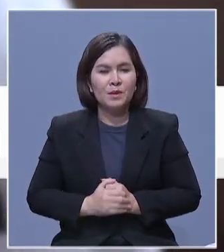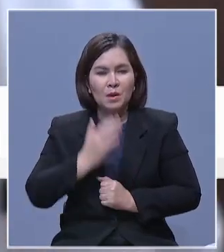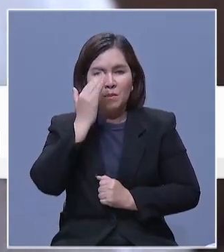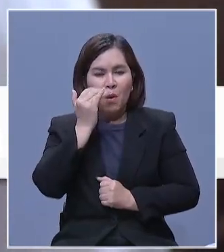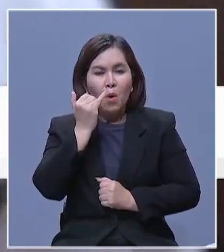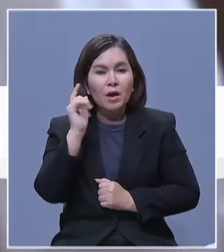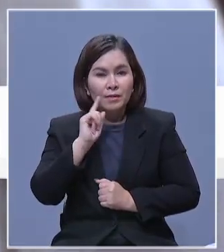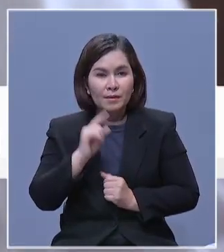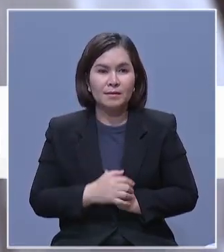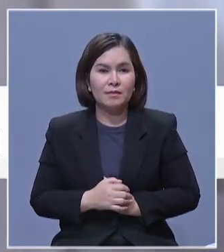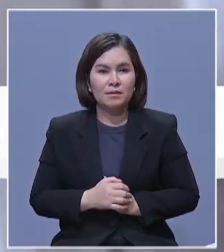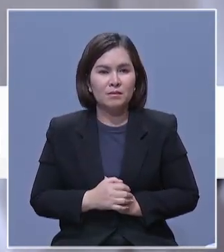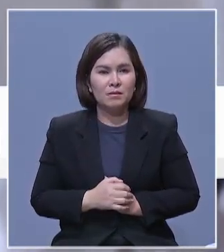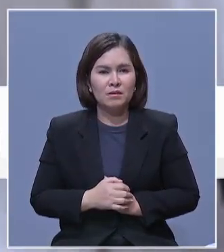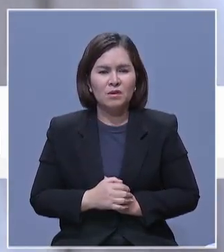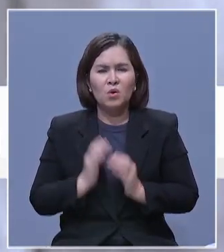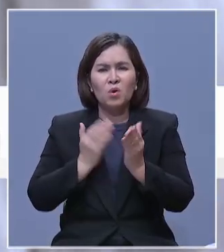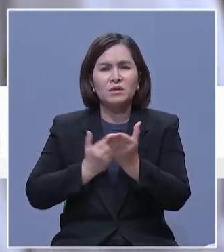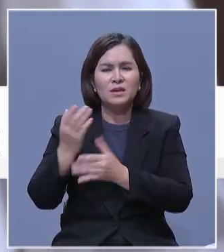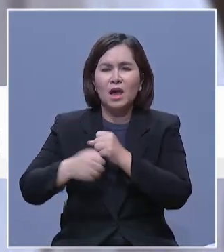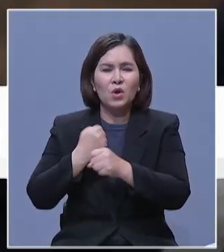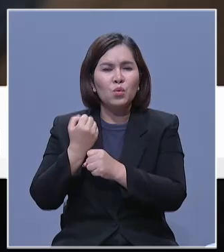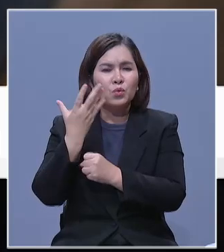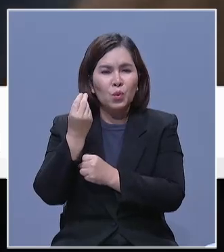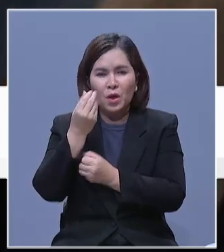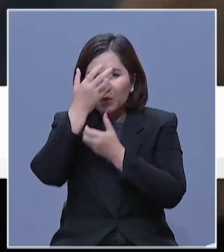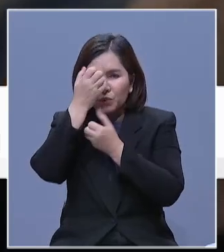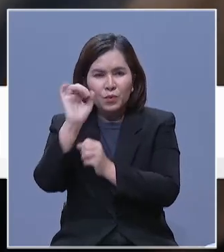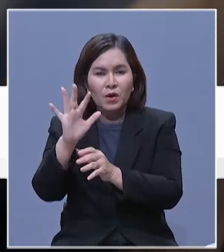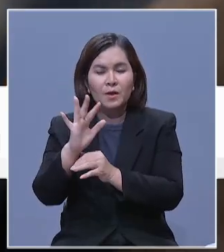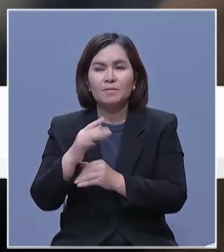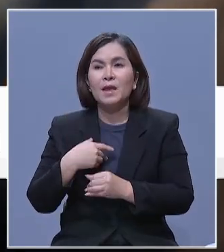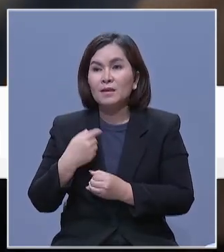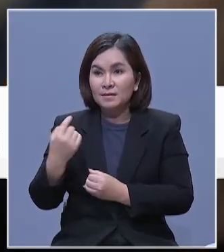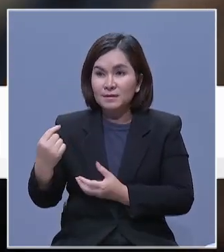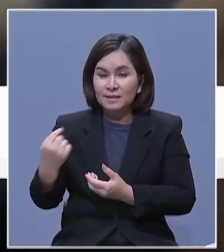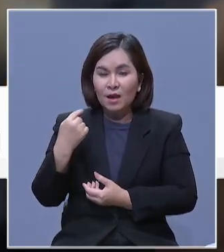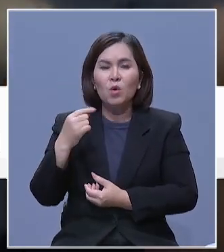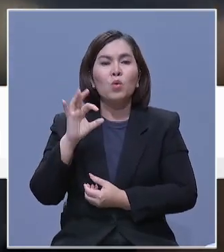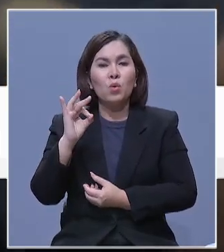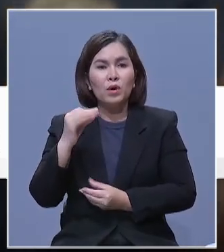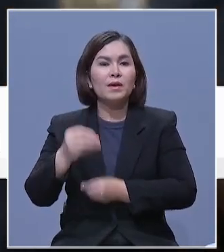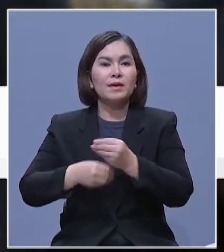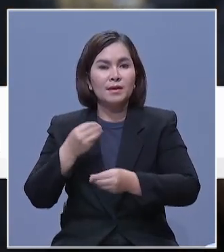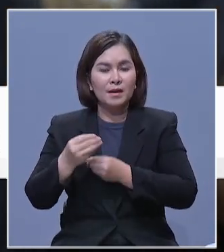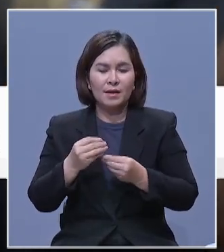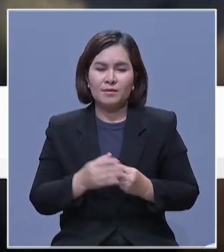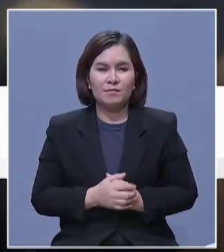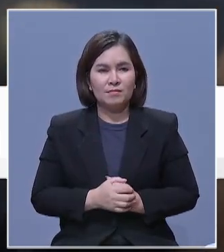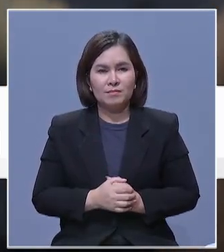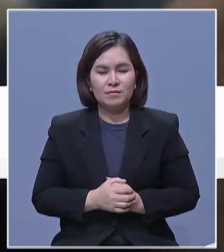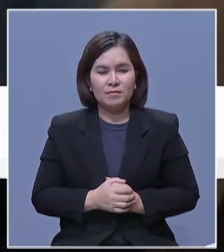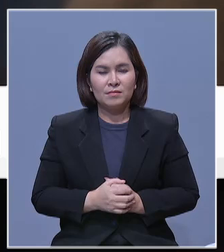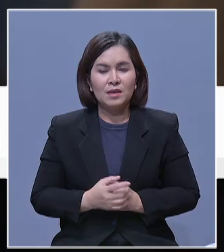คนขายเบอกว่าเไม่ได้สนใจอ่ะว่าลูกค้าอายุเท่าไหร่ไม่ได้เแค่อยากขายให้ได้อ่ะถไม่ได้ถ่ายถามเลยด้วยซ้ำนะคะอืไม่ถาม